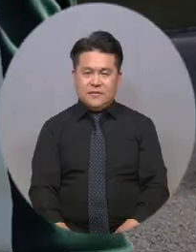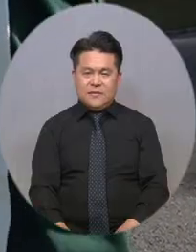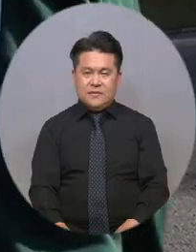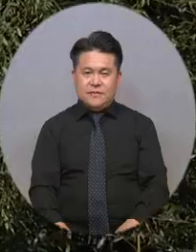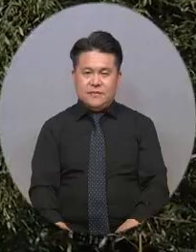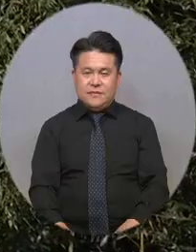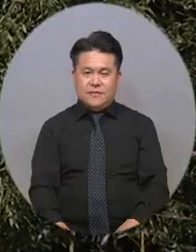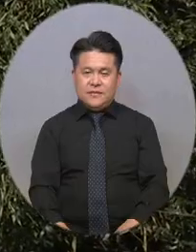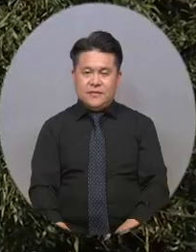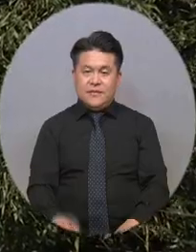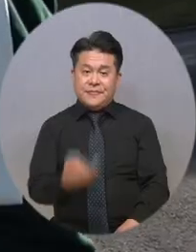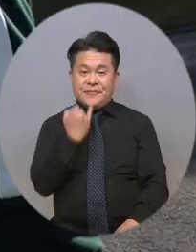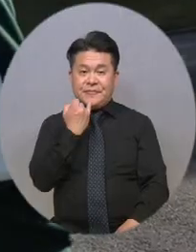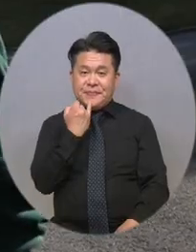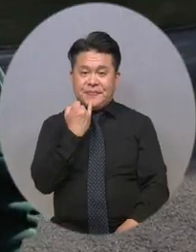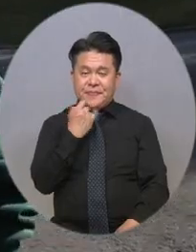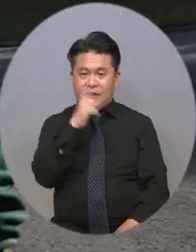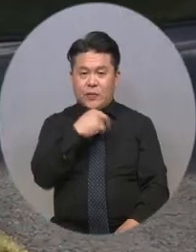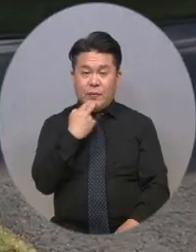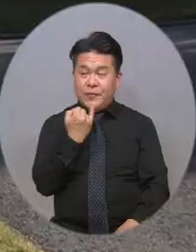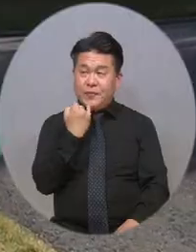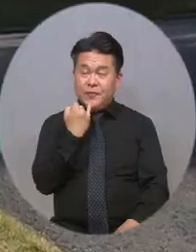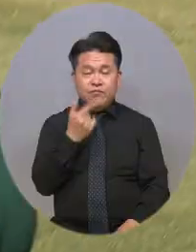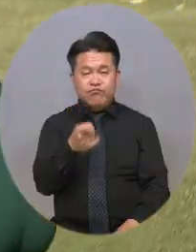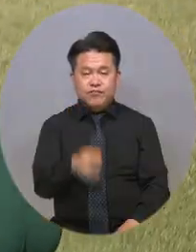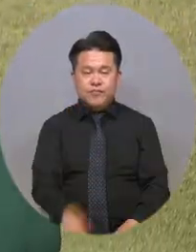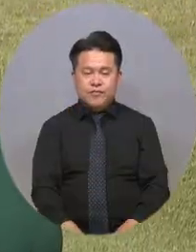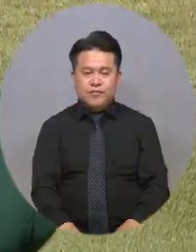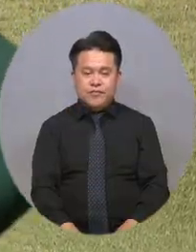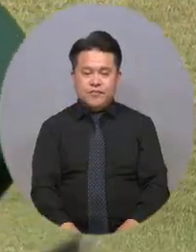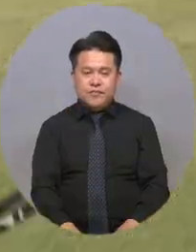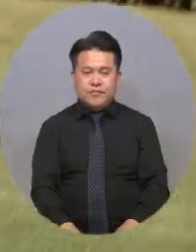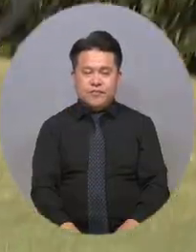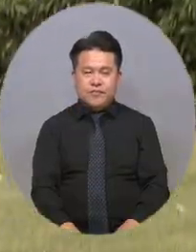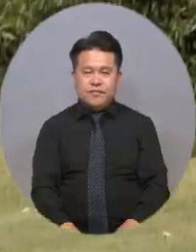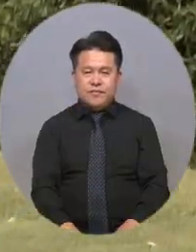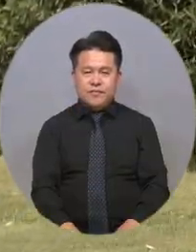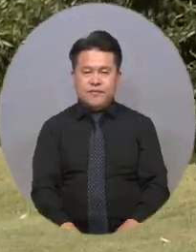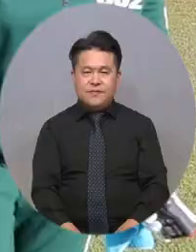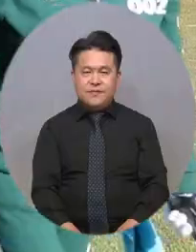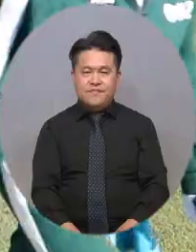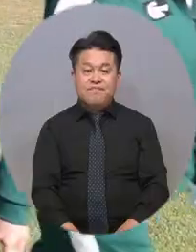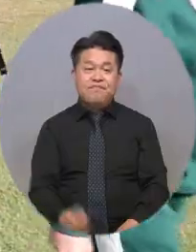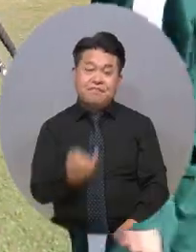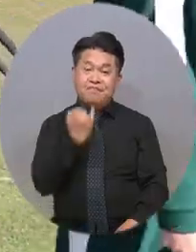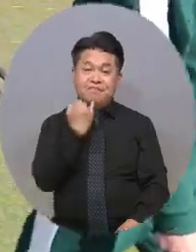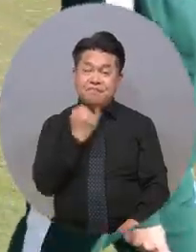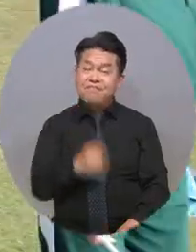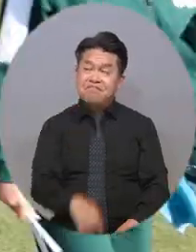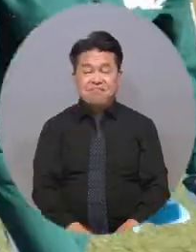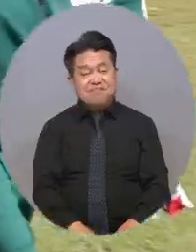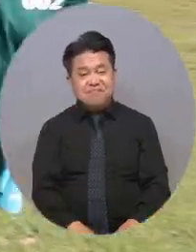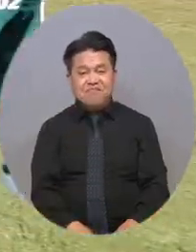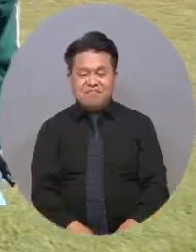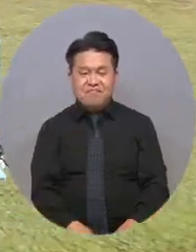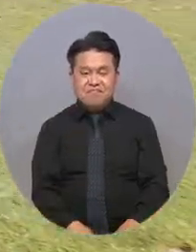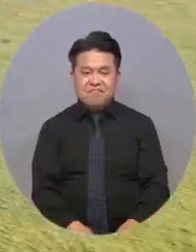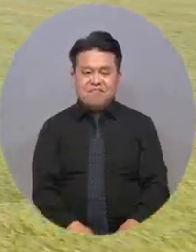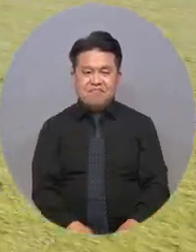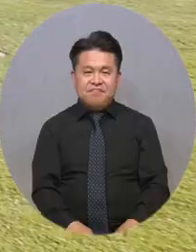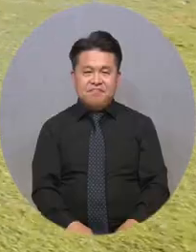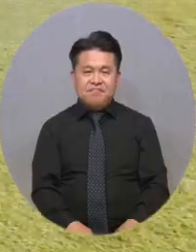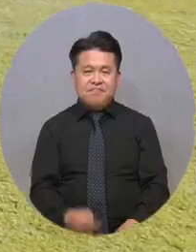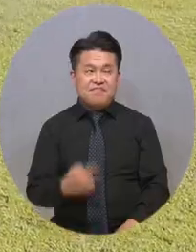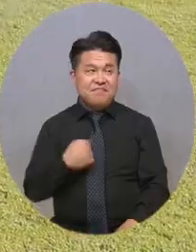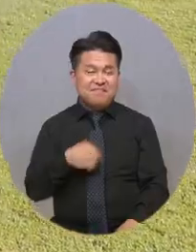아, 나쁘지 않다. 어, 그래도 나이스, 나뺏 짧았다. 그래도 뭐 우리도 세 가지 이렇게인데요,